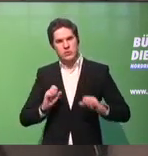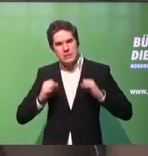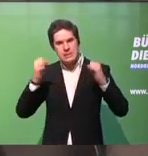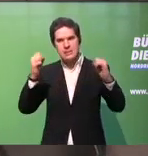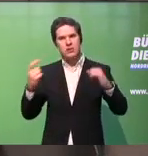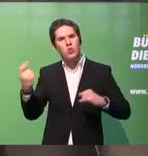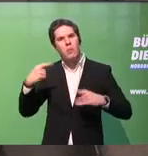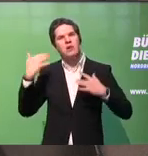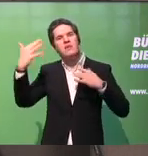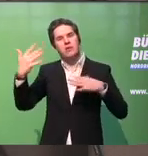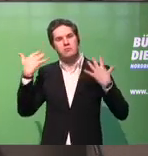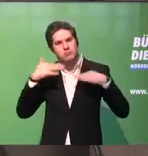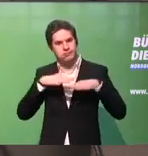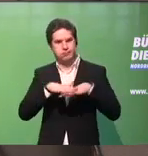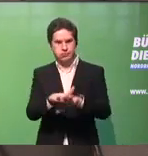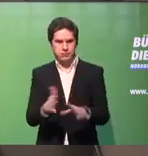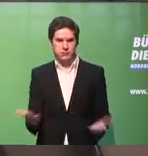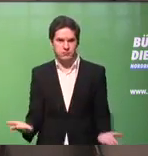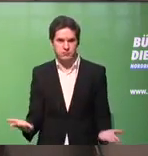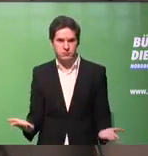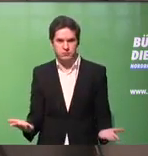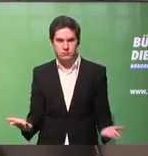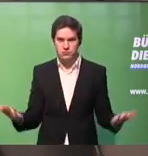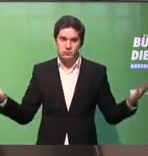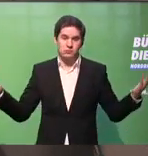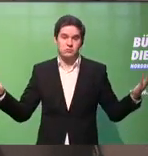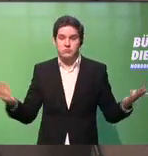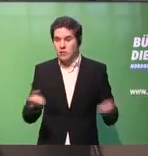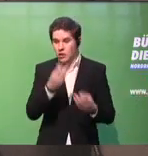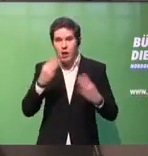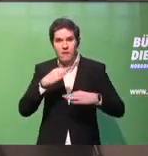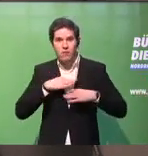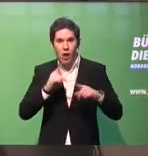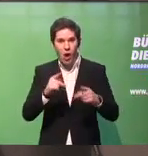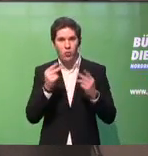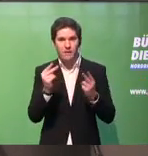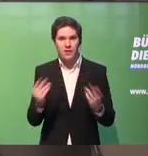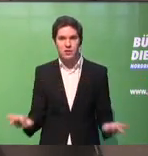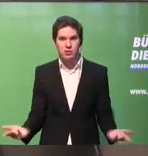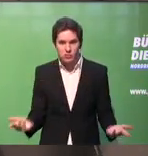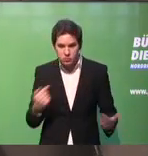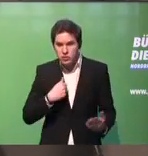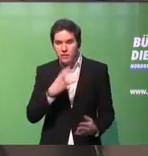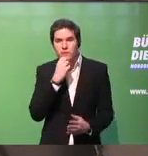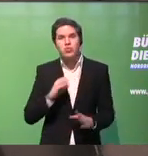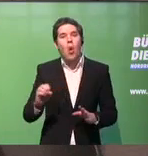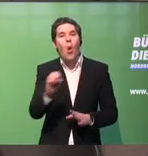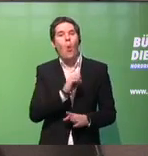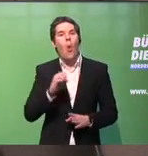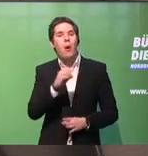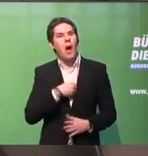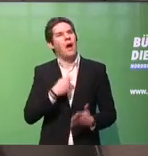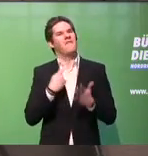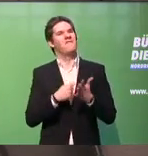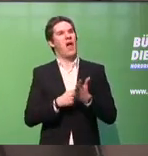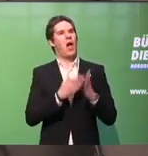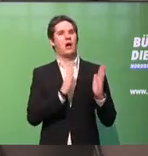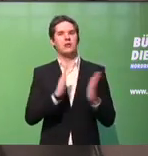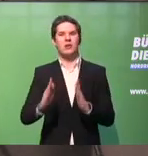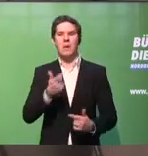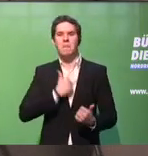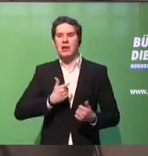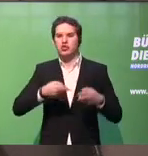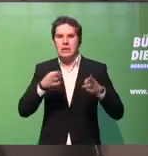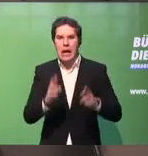Eingliederungspolitik stark machen, auch in unserem ureigensten Interesse, auch um unsere europäischen Werte von Menschenrechten,